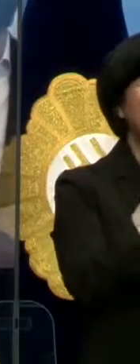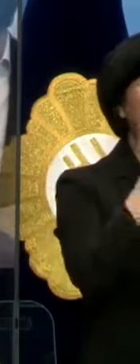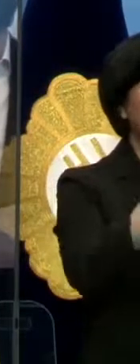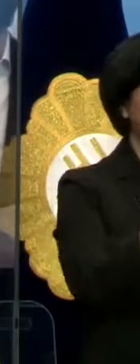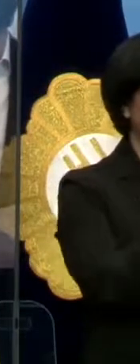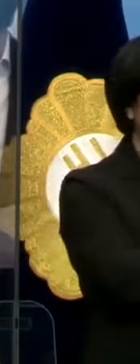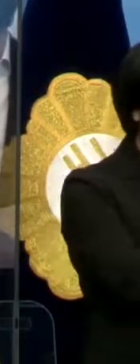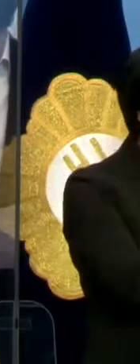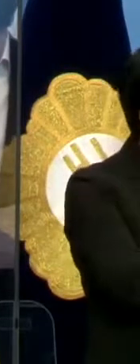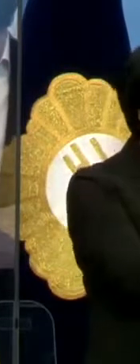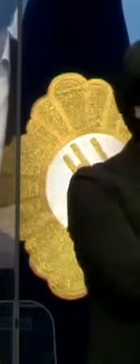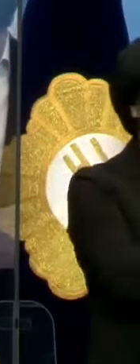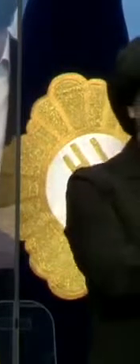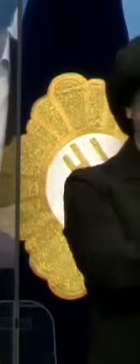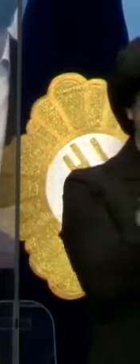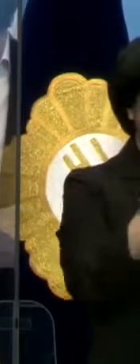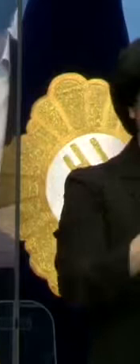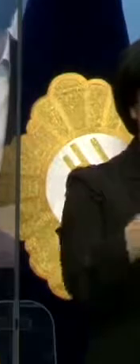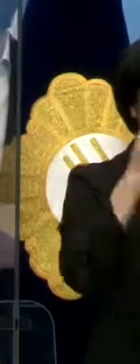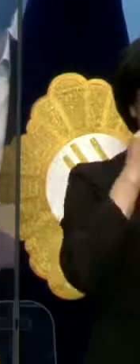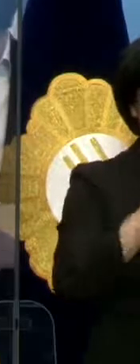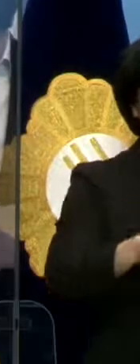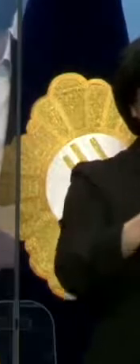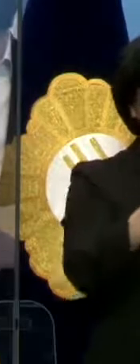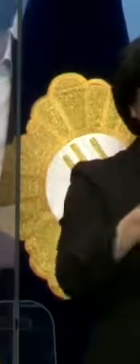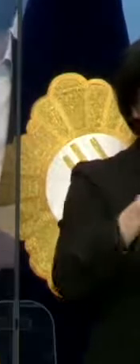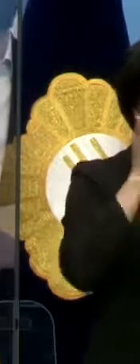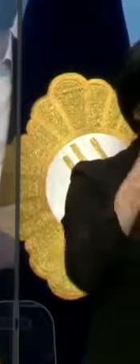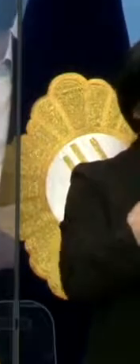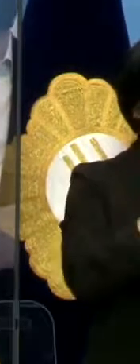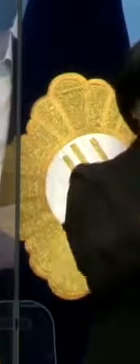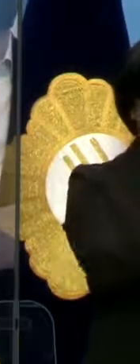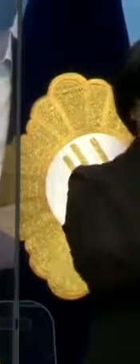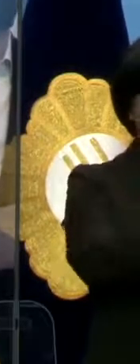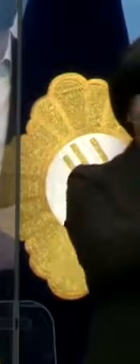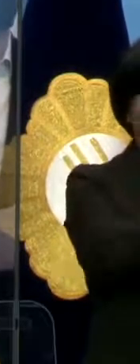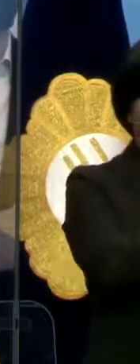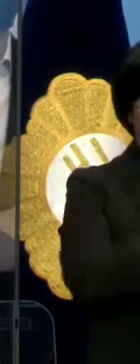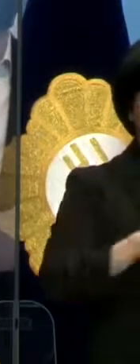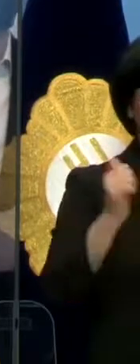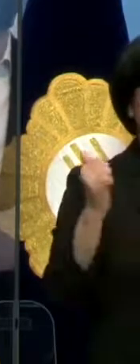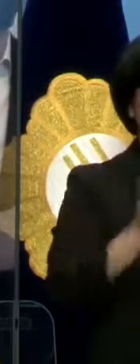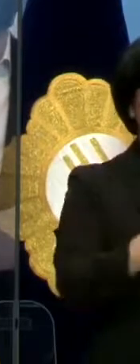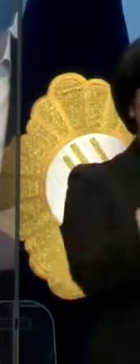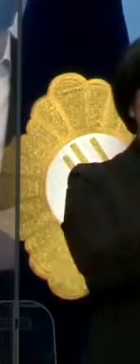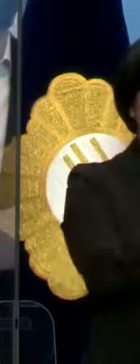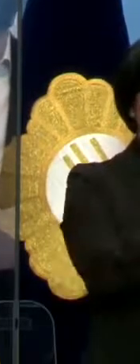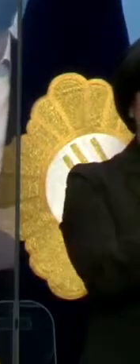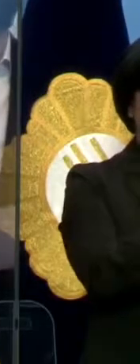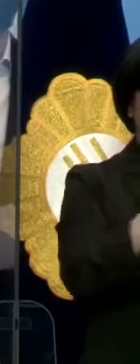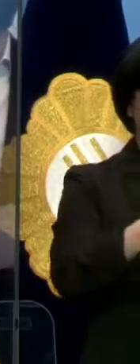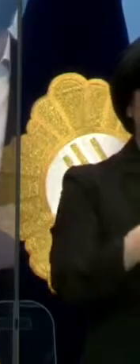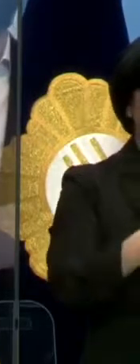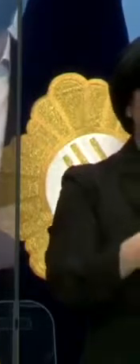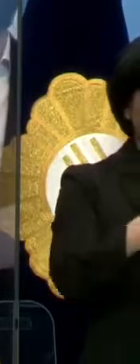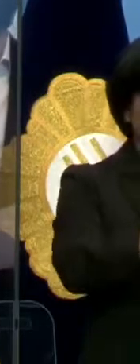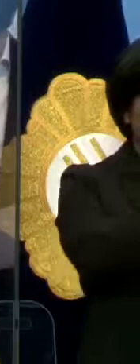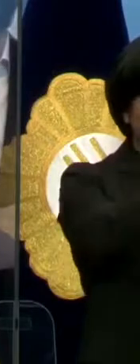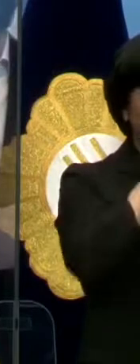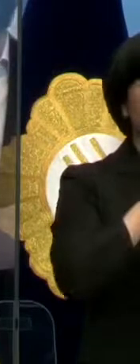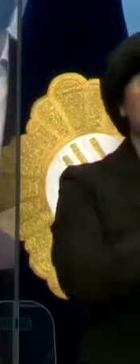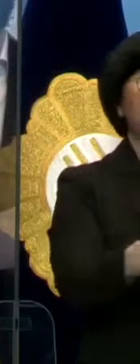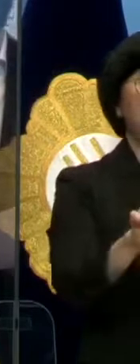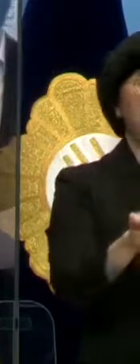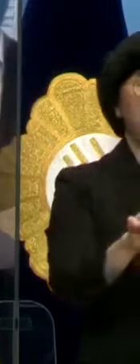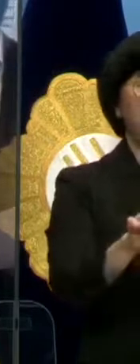국민들께 얼굴을 들 수가 없습니다. 우리 국민들이 간절히 원하는 법들이 왜 국회에서 법안소에서 쌓여 있어야만 합니까? 저는